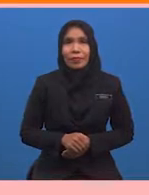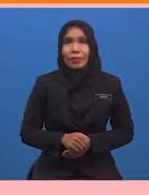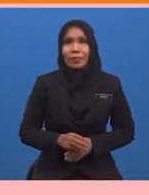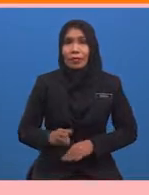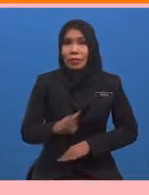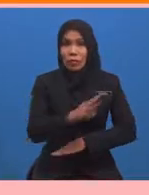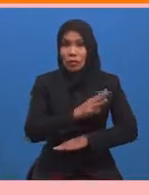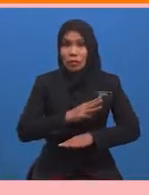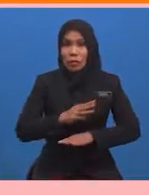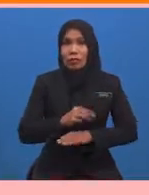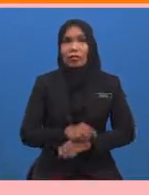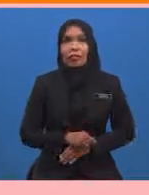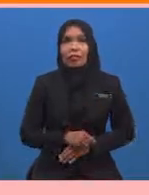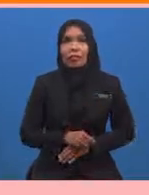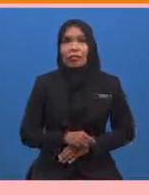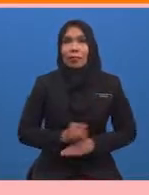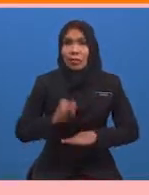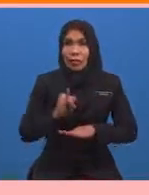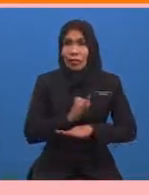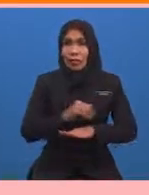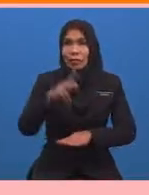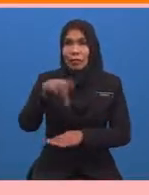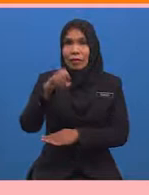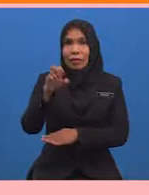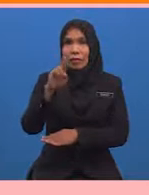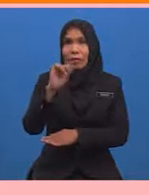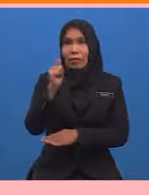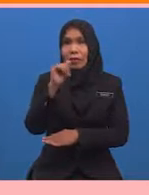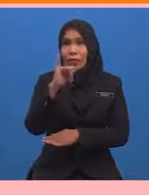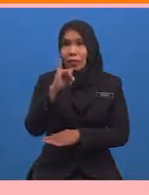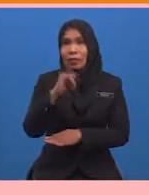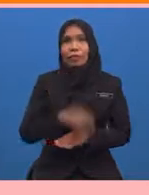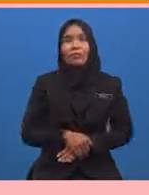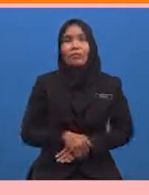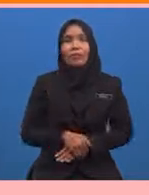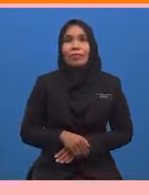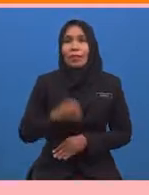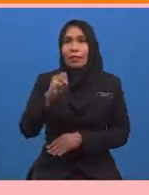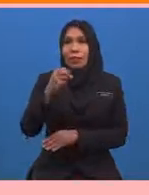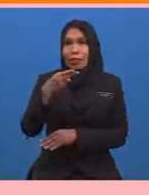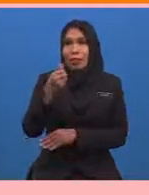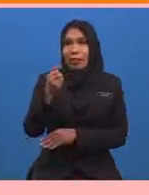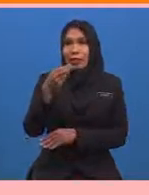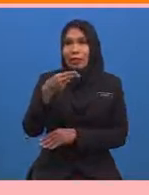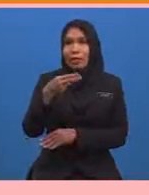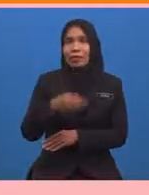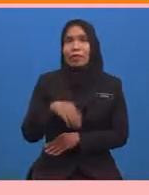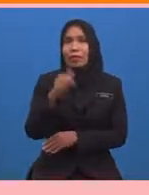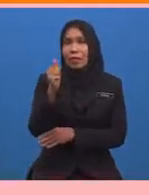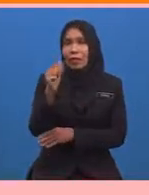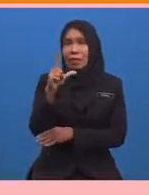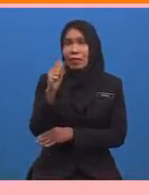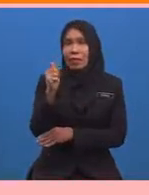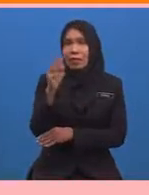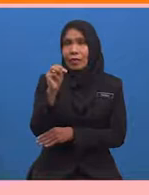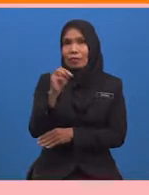kawasan perindustrian Perai Pulau Pinang, kawasan perindustrian Shah Alam Selangor